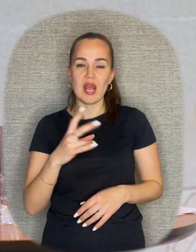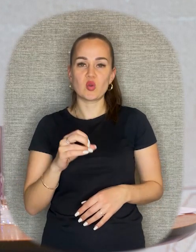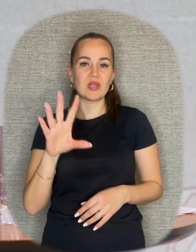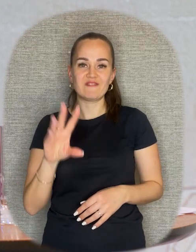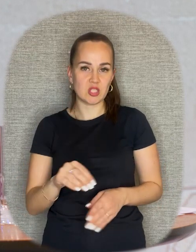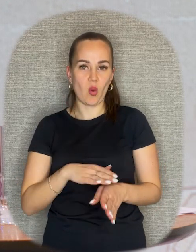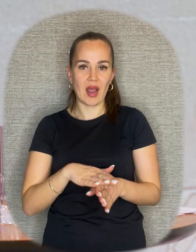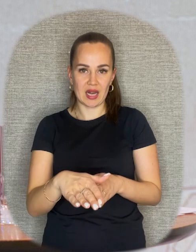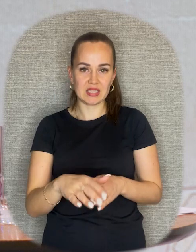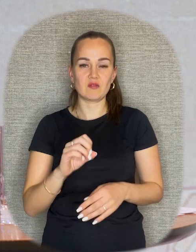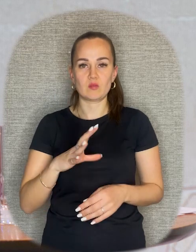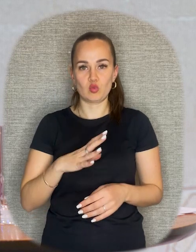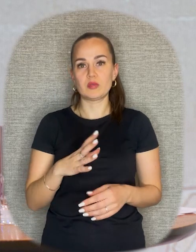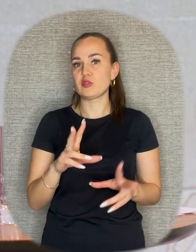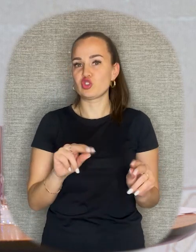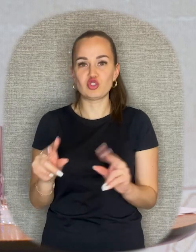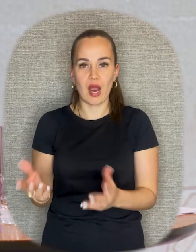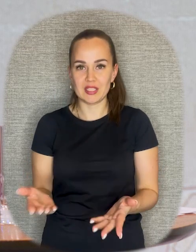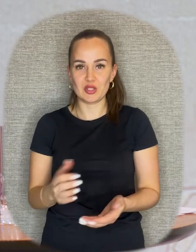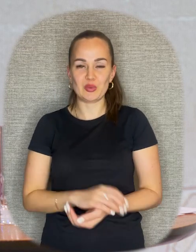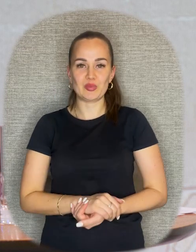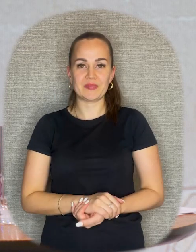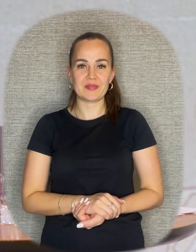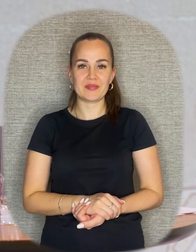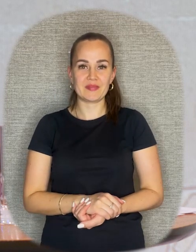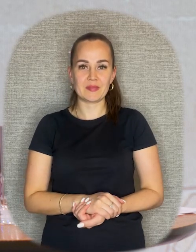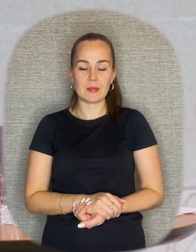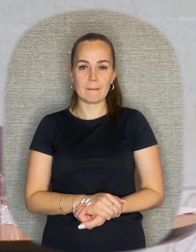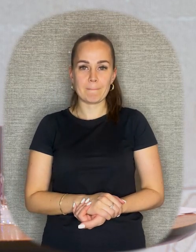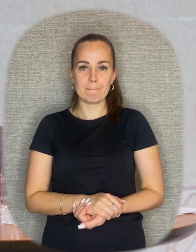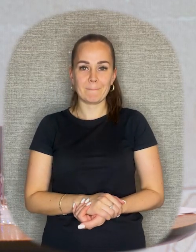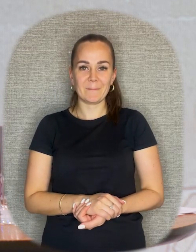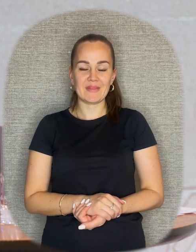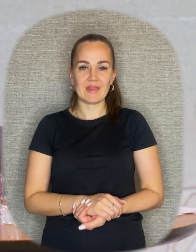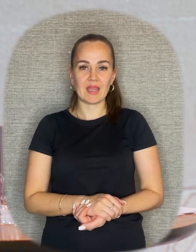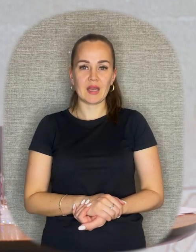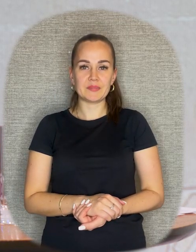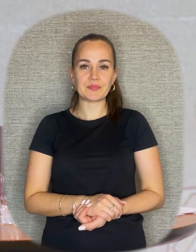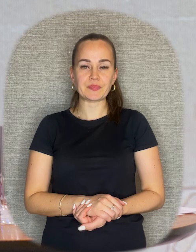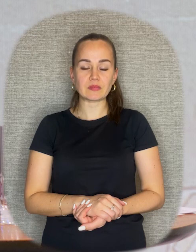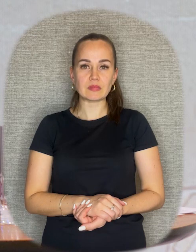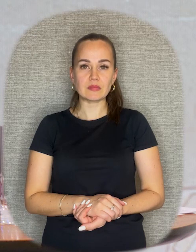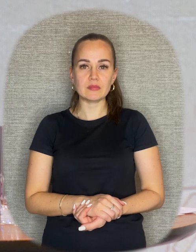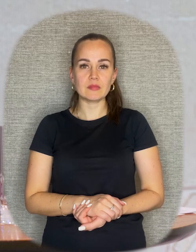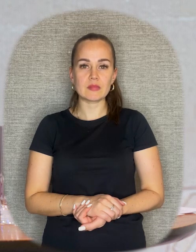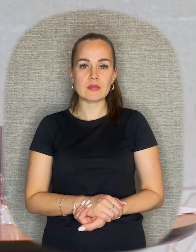цепь целая цепочка парадных площадей Ну к сожалению не всё это было реализовано а где-то может и к счастью потому